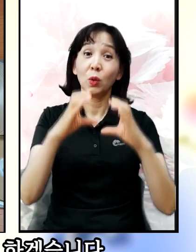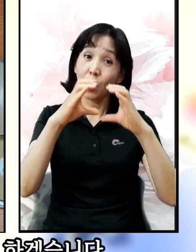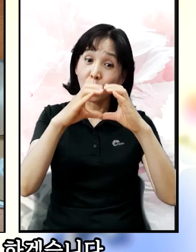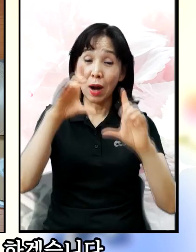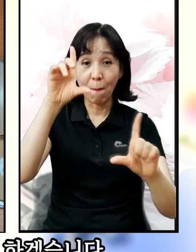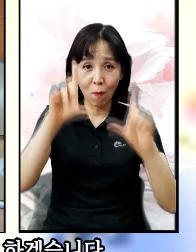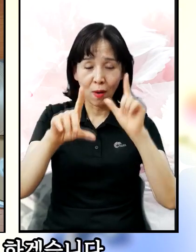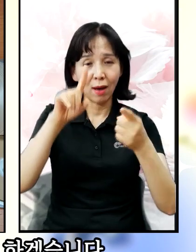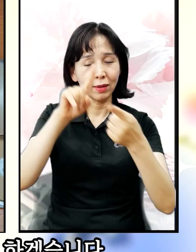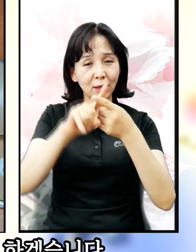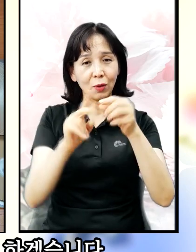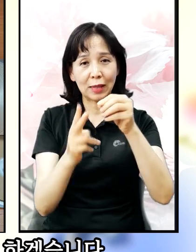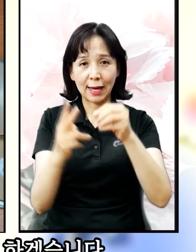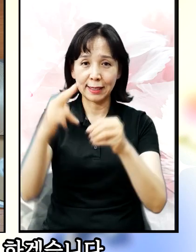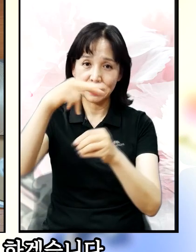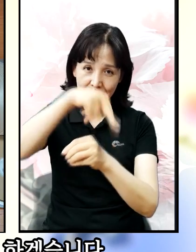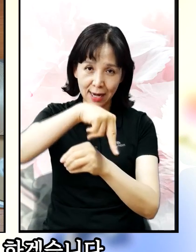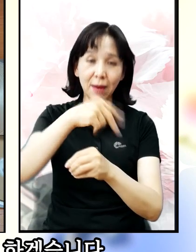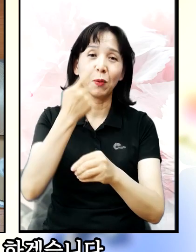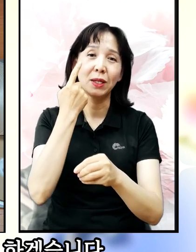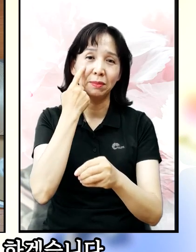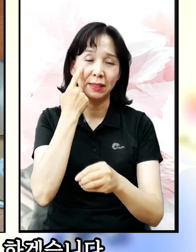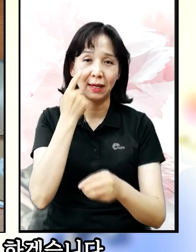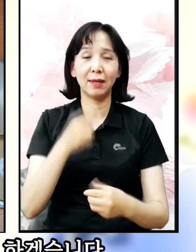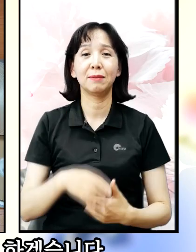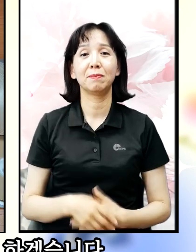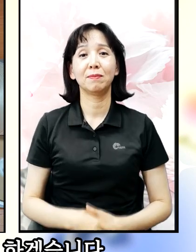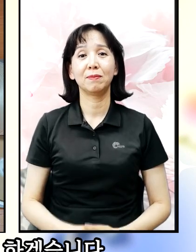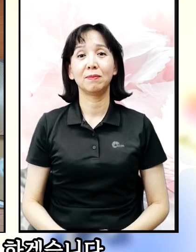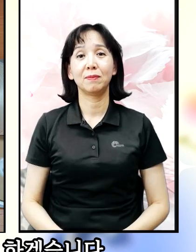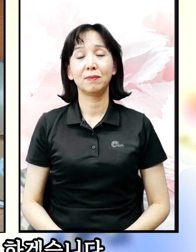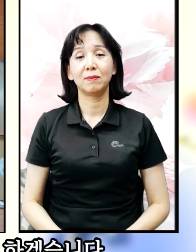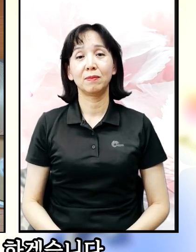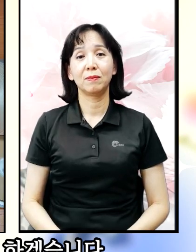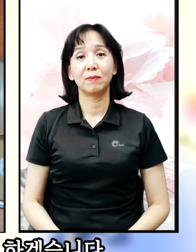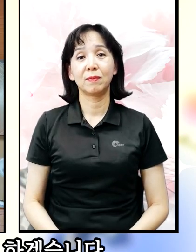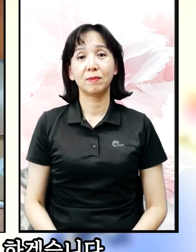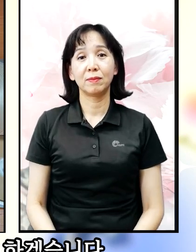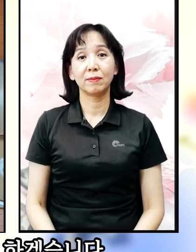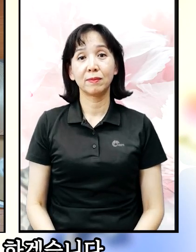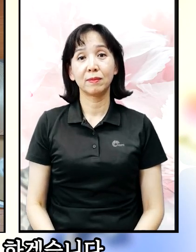약간 동그란 모양으로 잘라 보도록 하겠습니다.